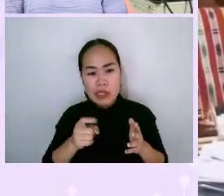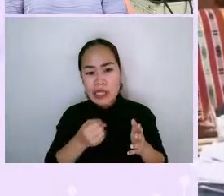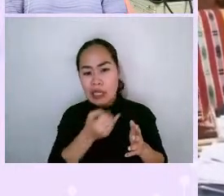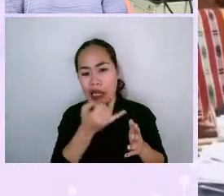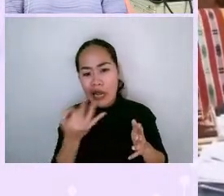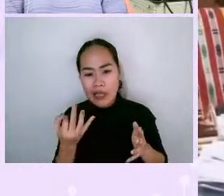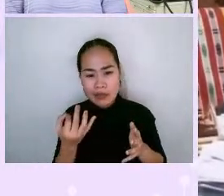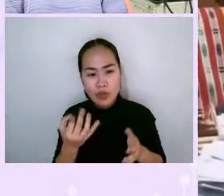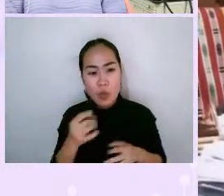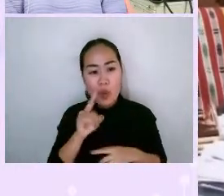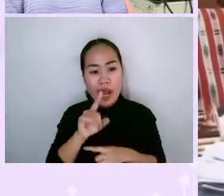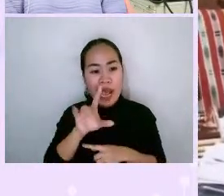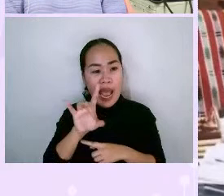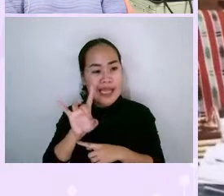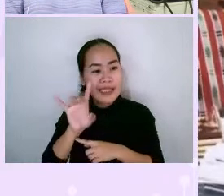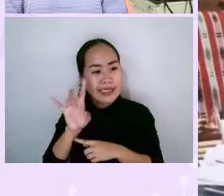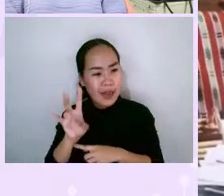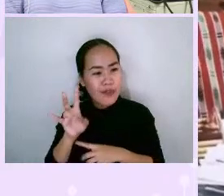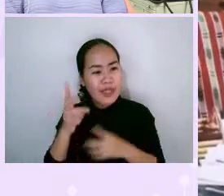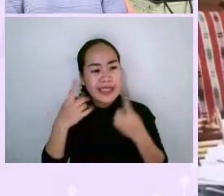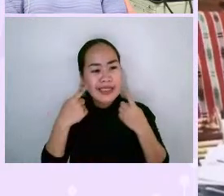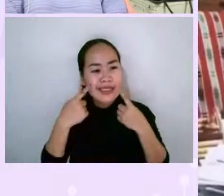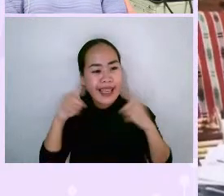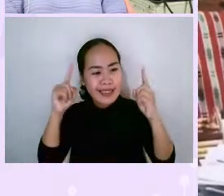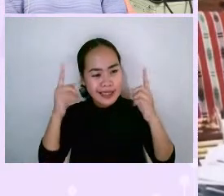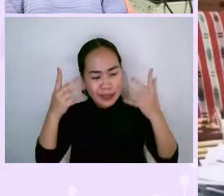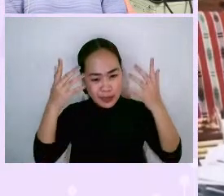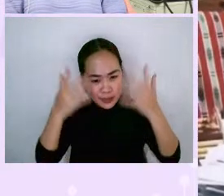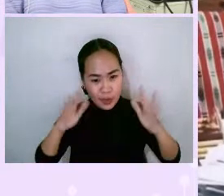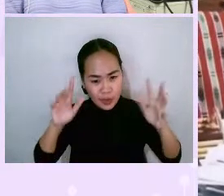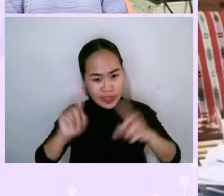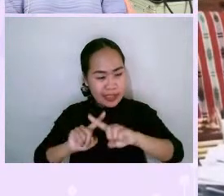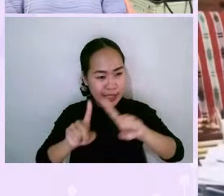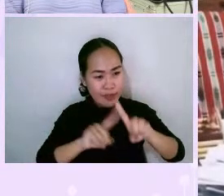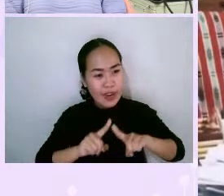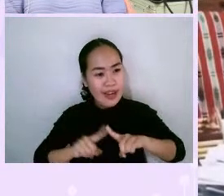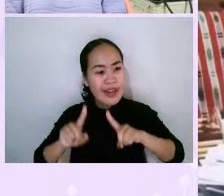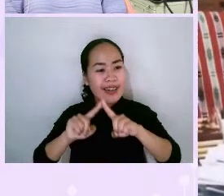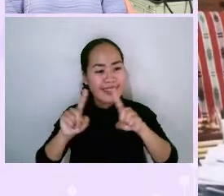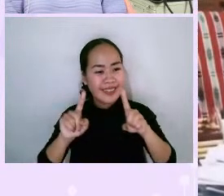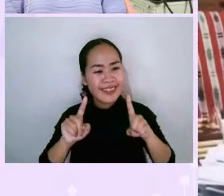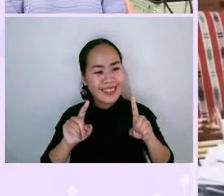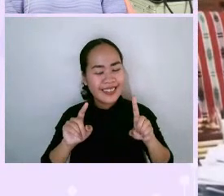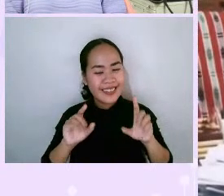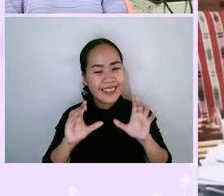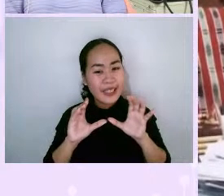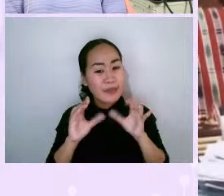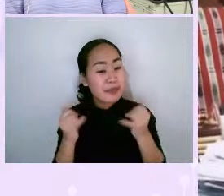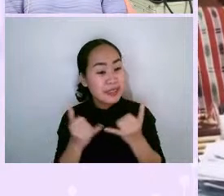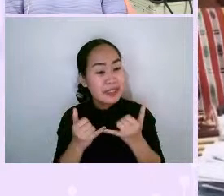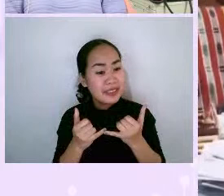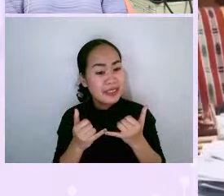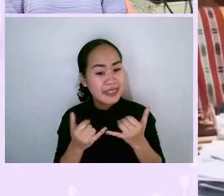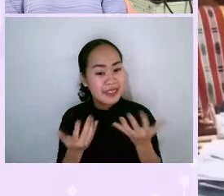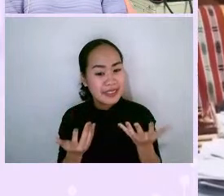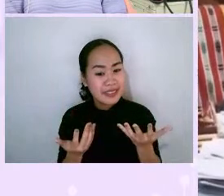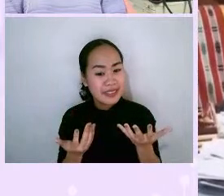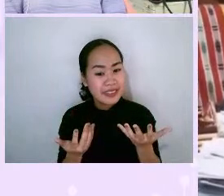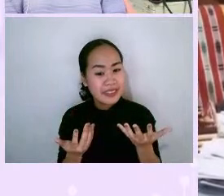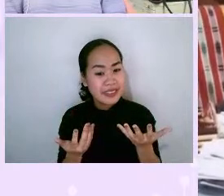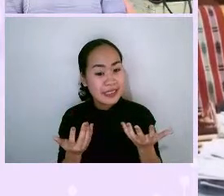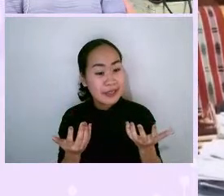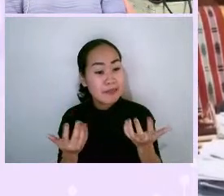187, and they had already been placed sa different companies that need